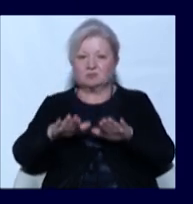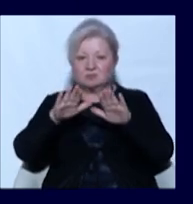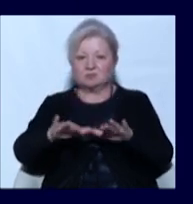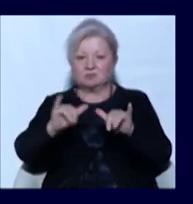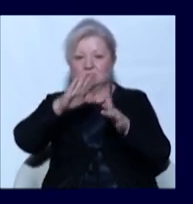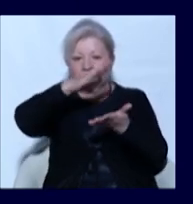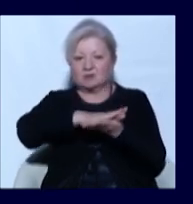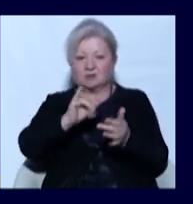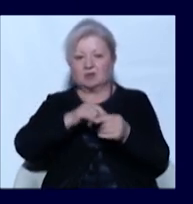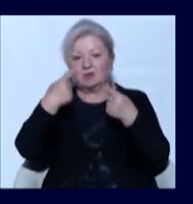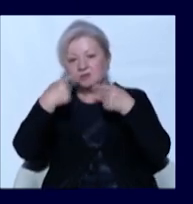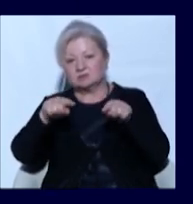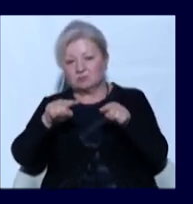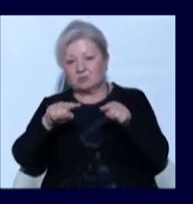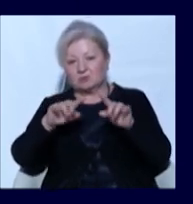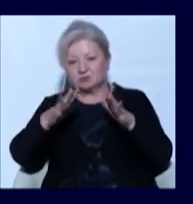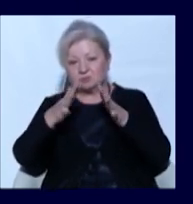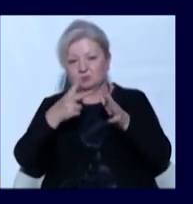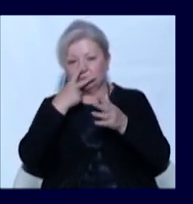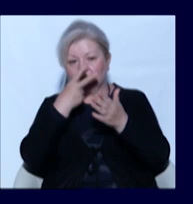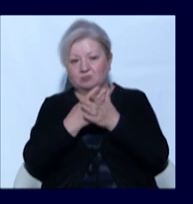სხვა შემთხვევა. წერტილოვანი წყარო ნუ იქნება.